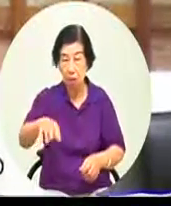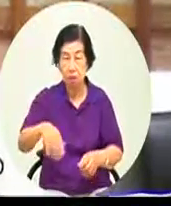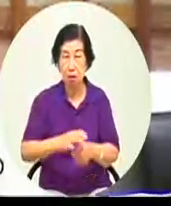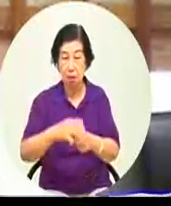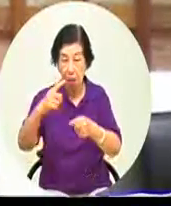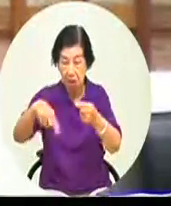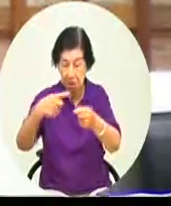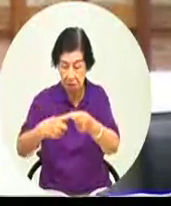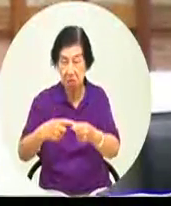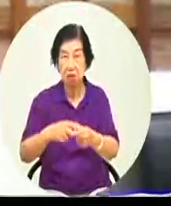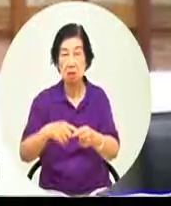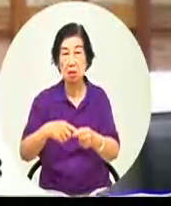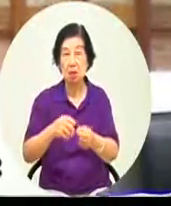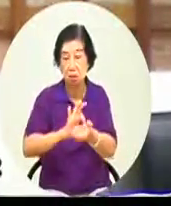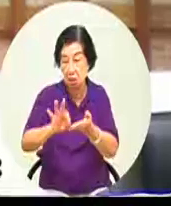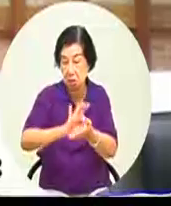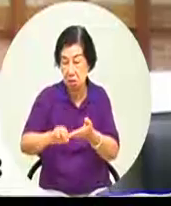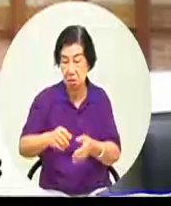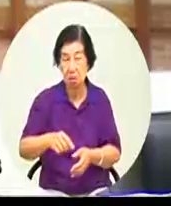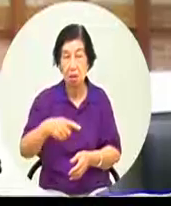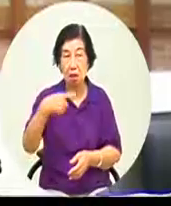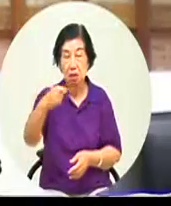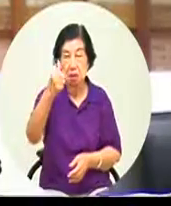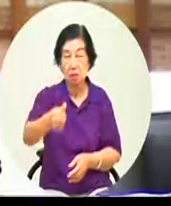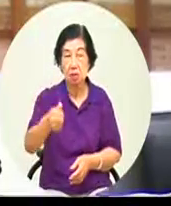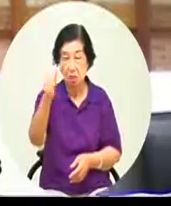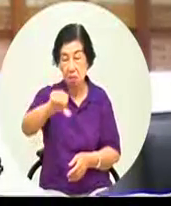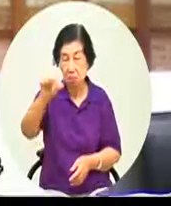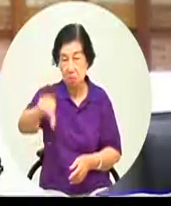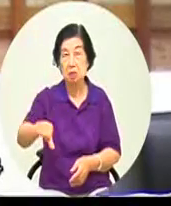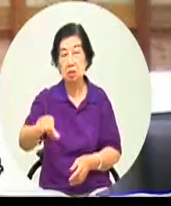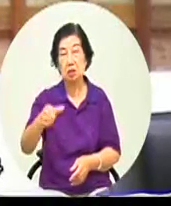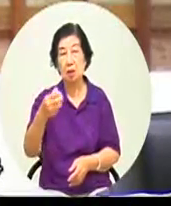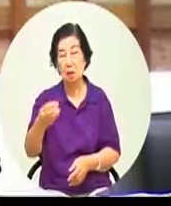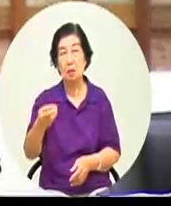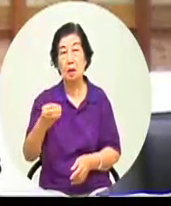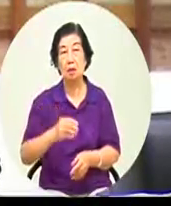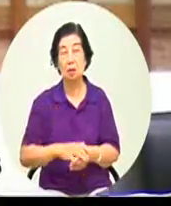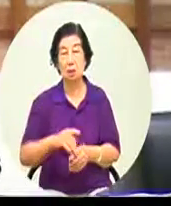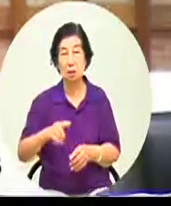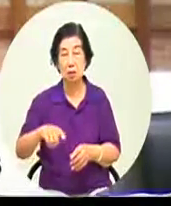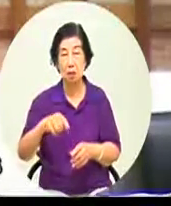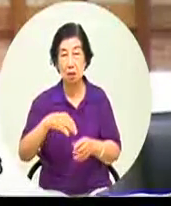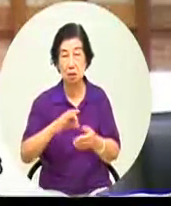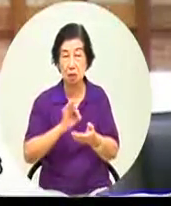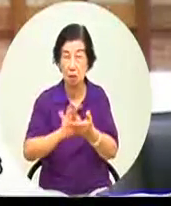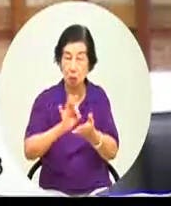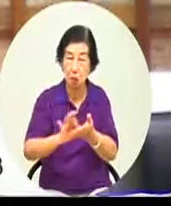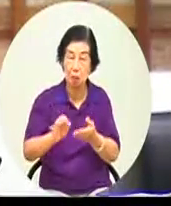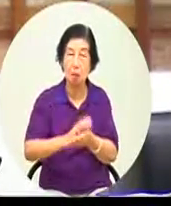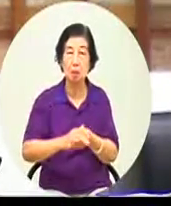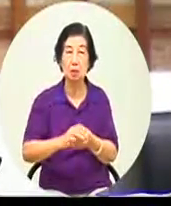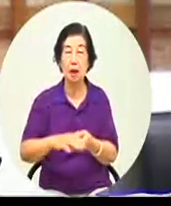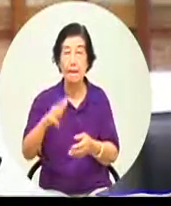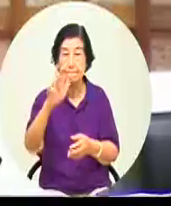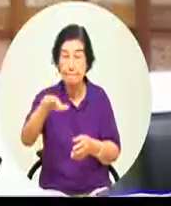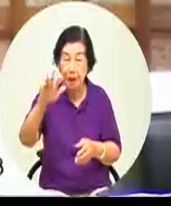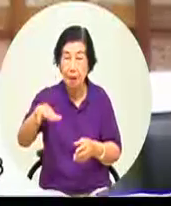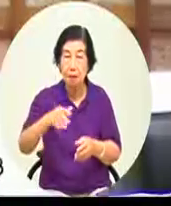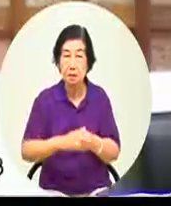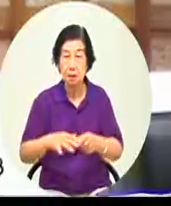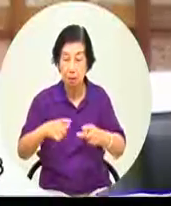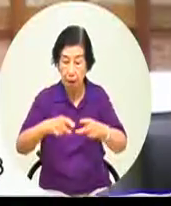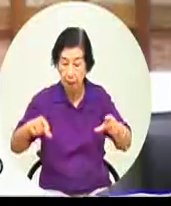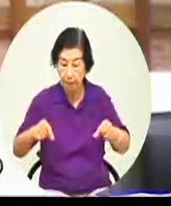算看，你有办法八万三千个这个售票人次，还有我们的广告收入吗？